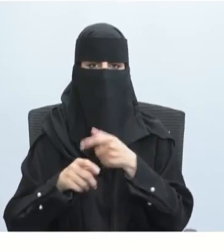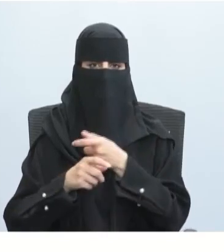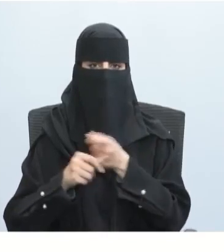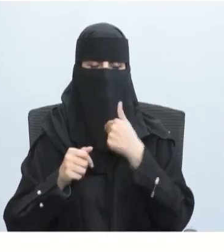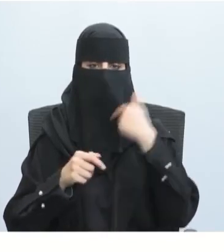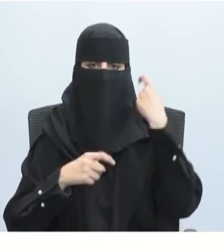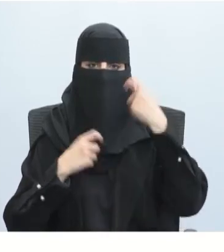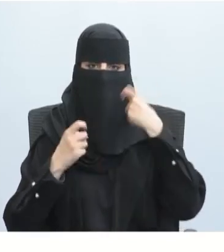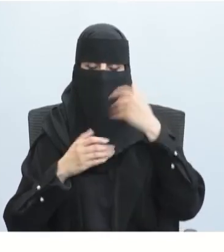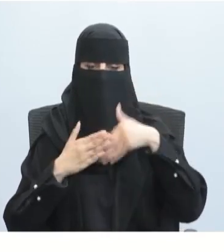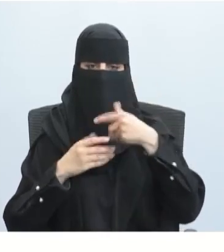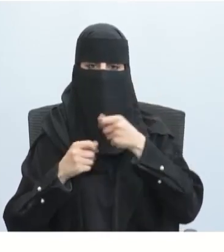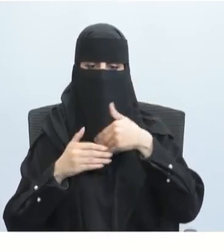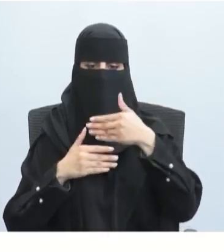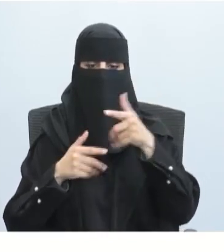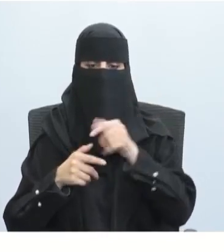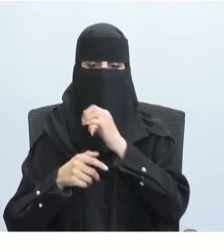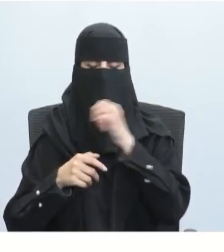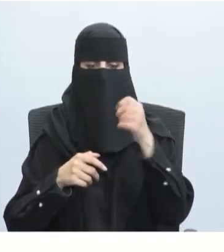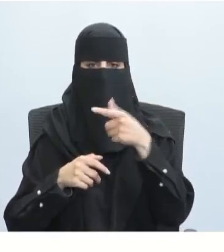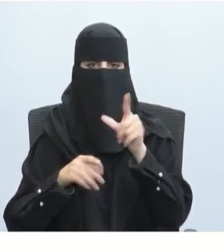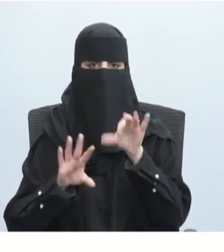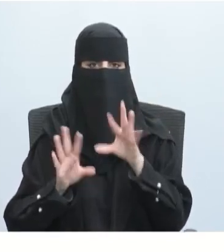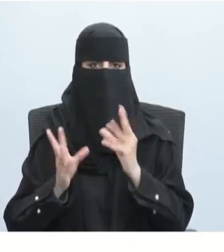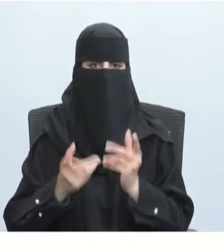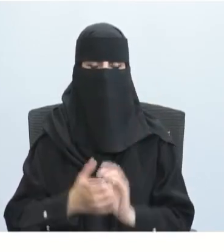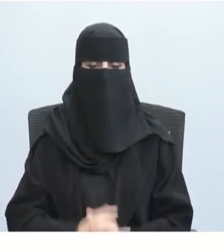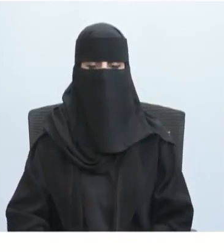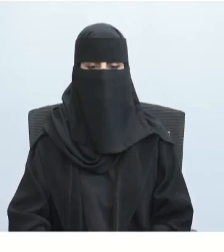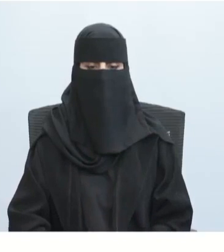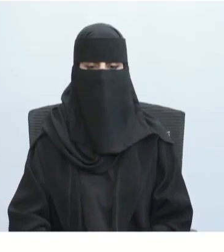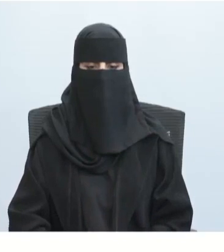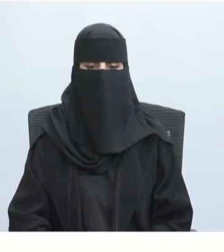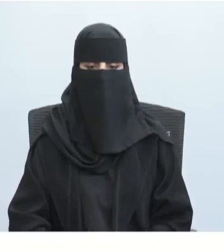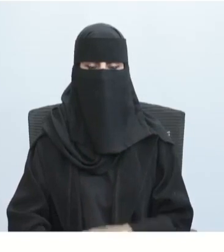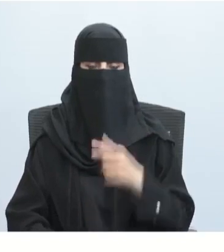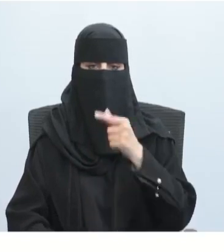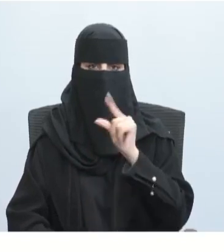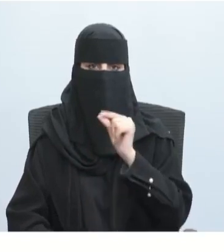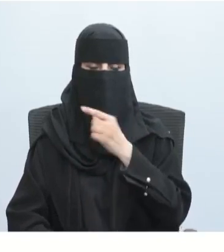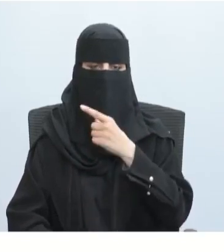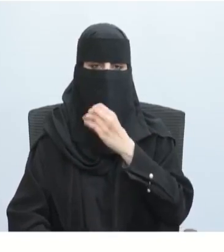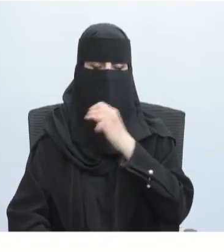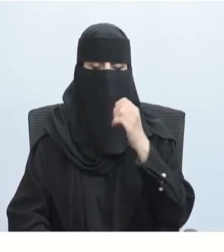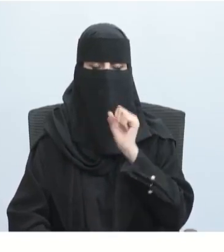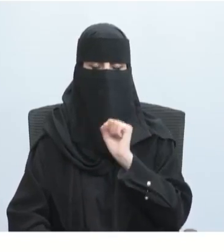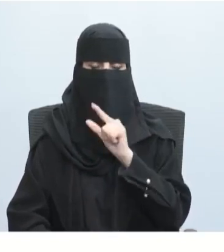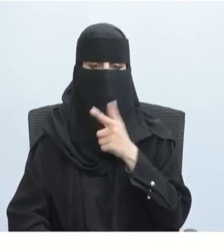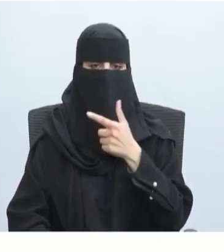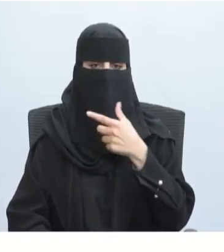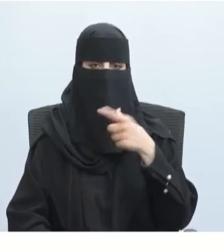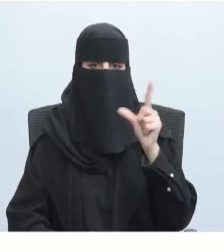القيمه المستقبليه وبالتالي من خلال عدد معين من السنوات ونسبه معينه وبالتالي اذا الاجابه